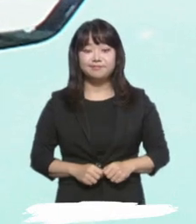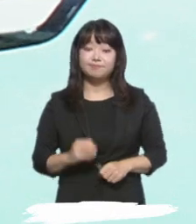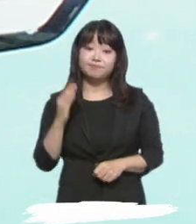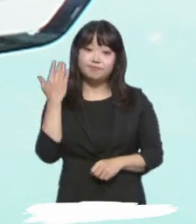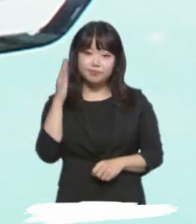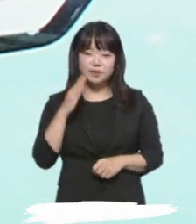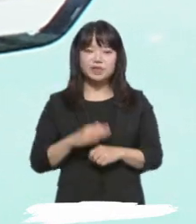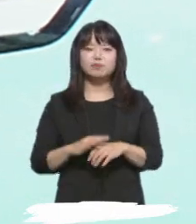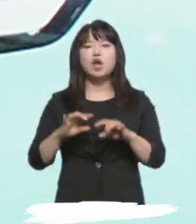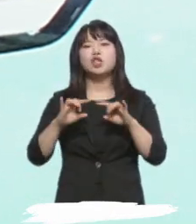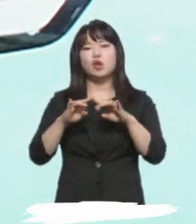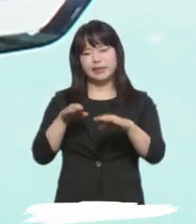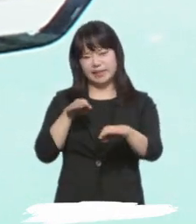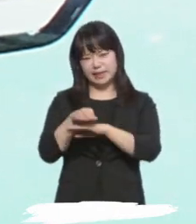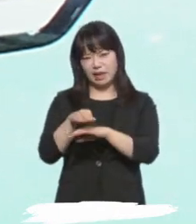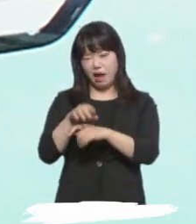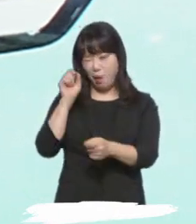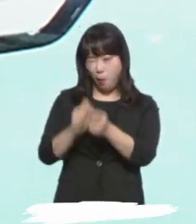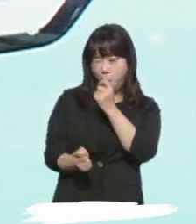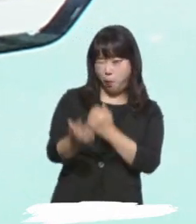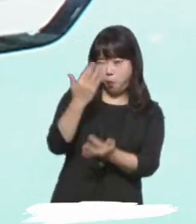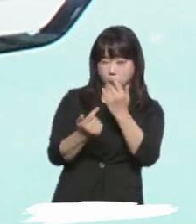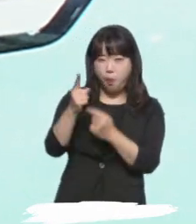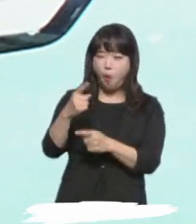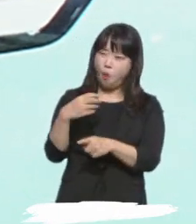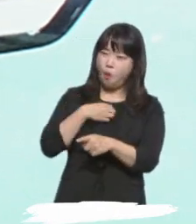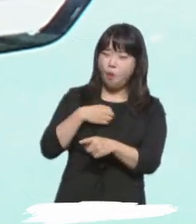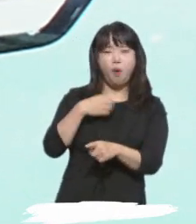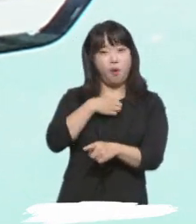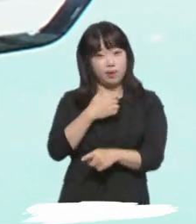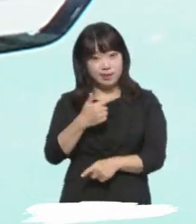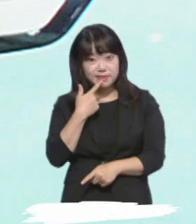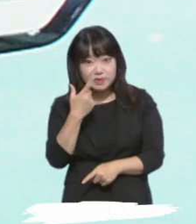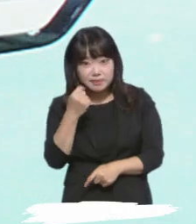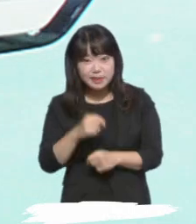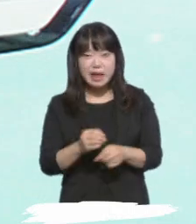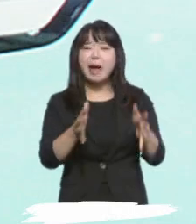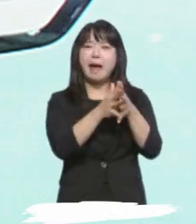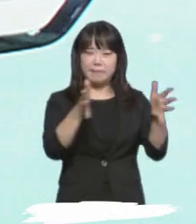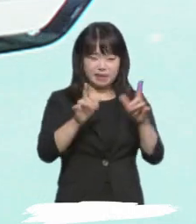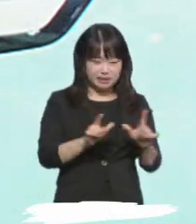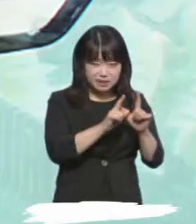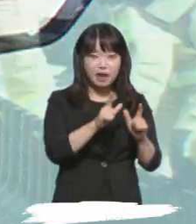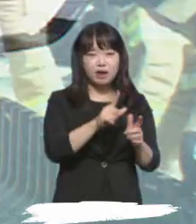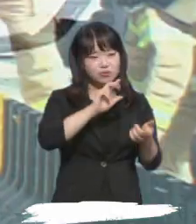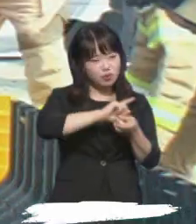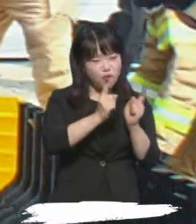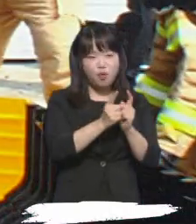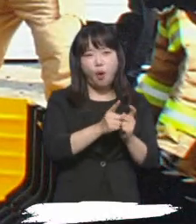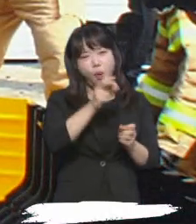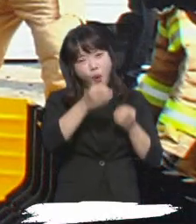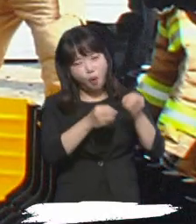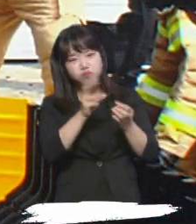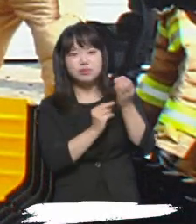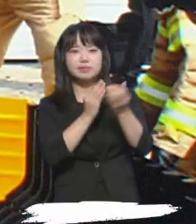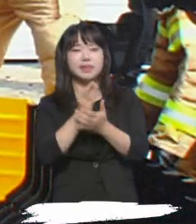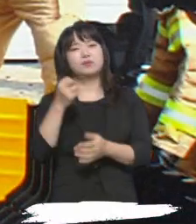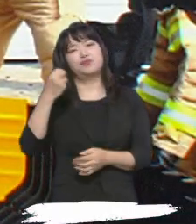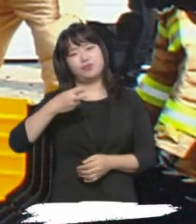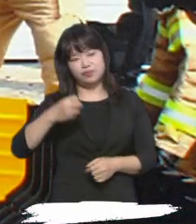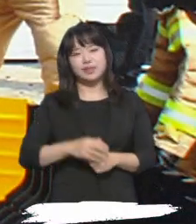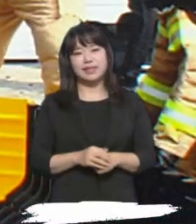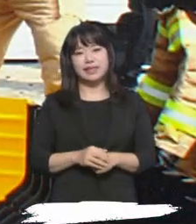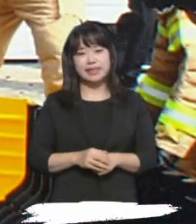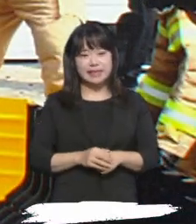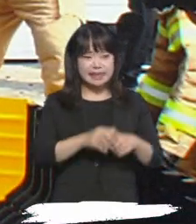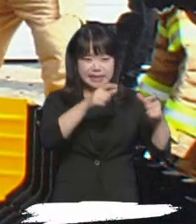요즘 전기차 화재를 걱정하는 분들 많으실 겁니다. 공동주택 입주민들 간 갈등으로까지 번지고 있는데요.